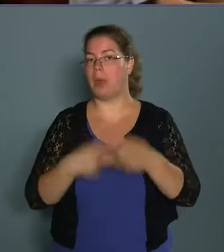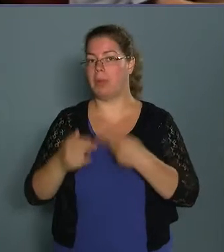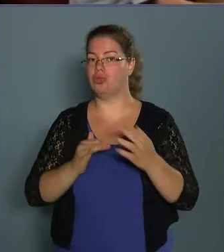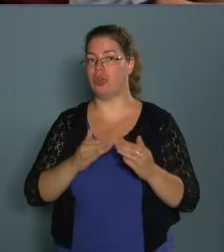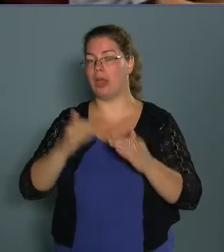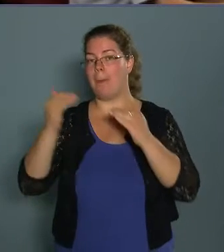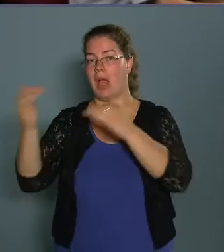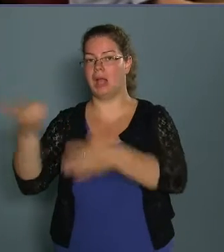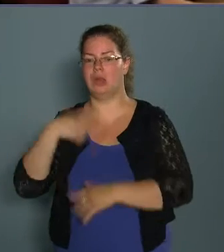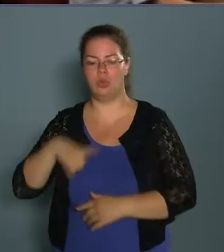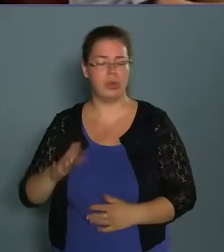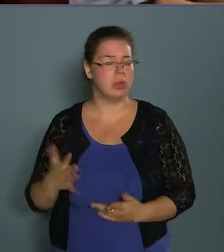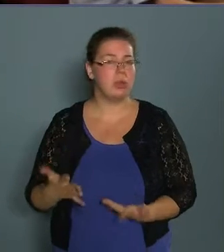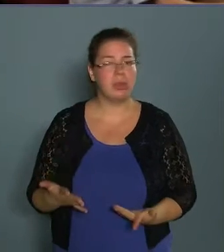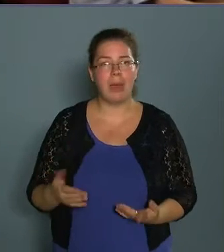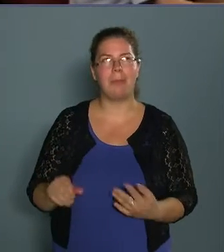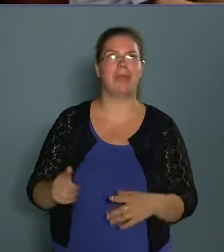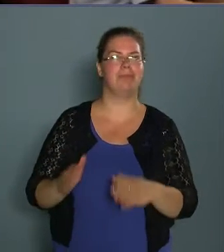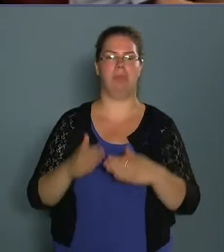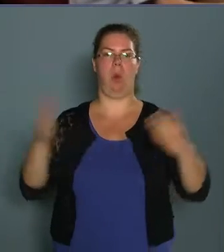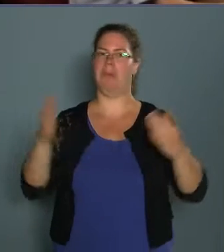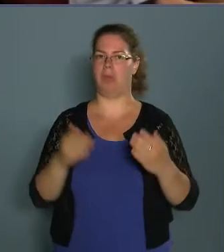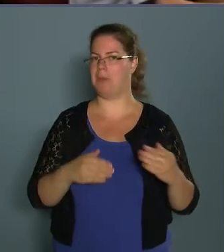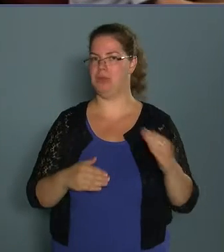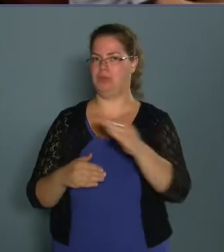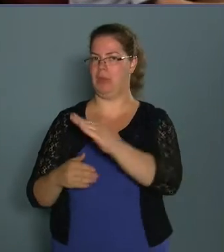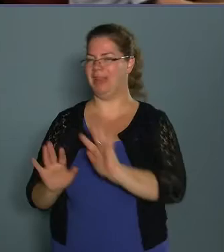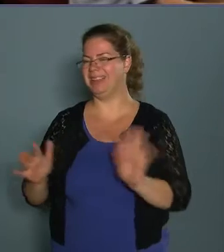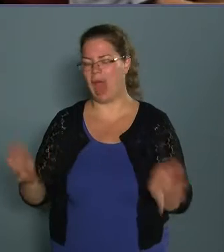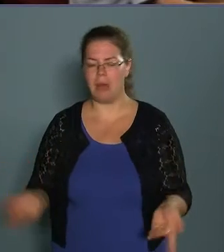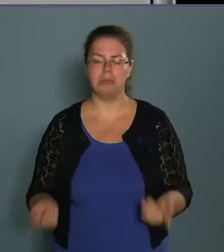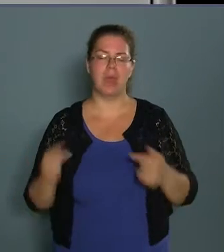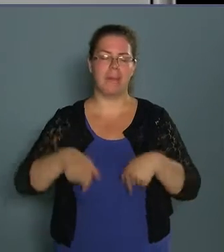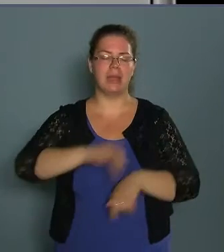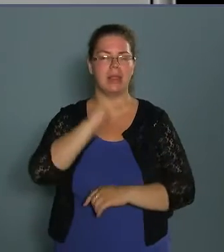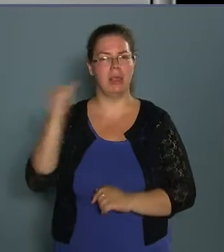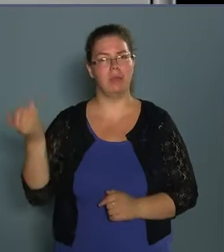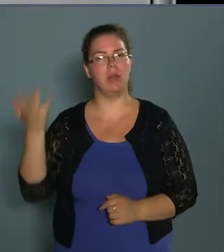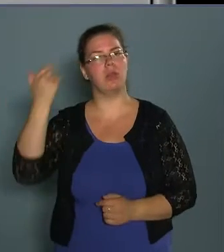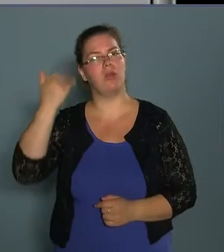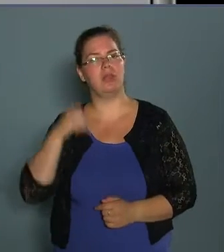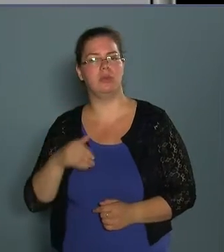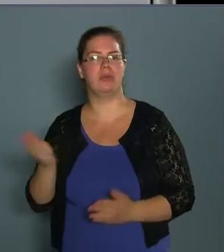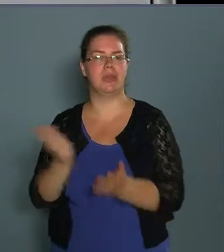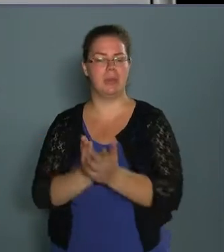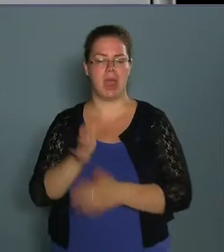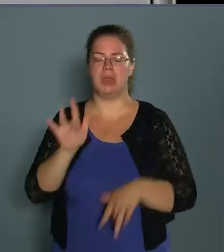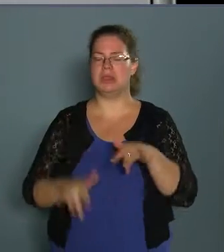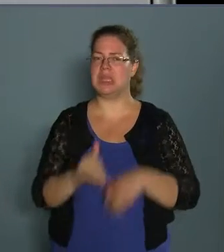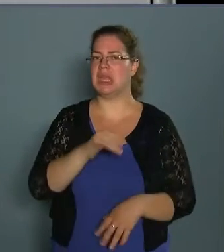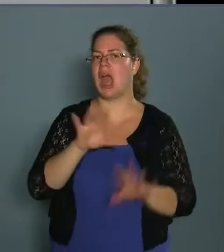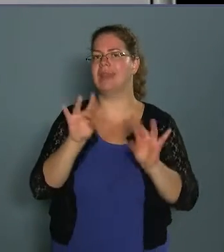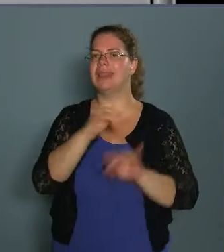volt. Ez sem egy fantasztikus méretű emelkedésről beszélünk. Ebben az esztendőben a tavalyihoz képest néhány 10